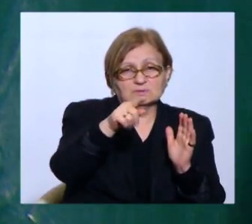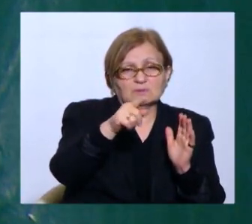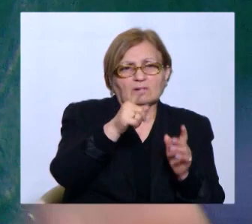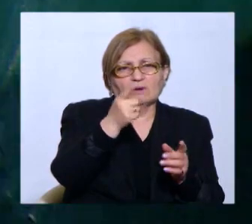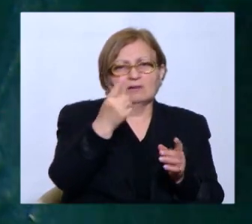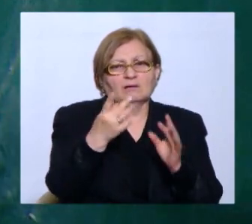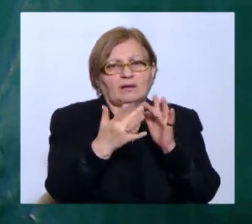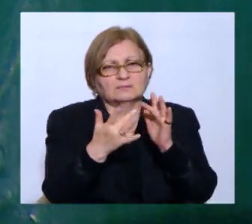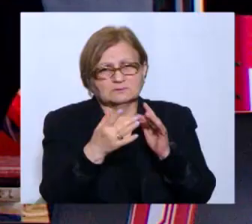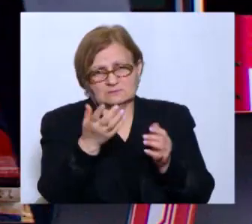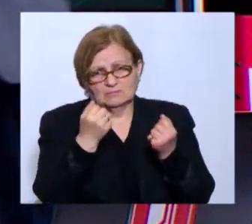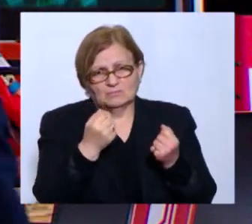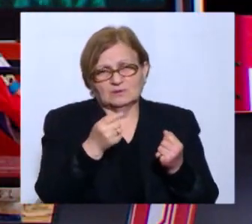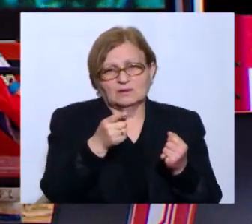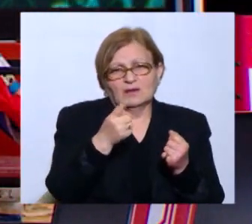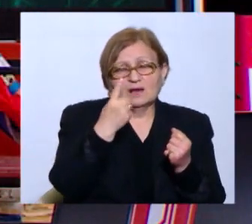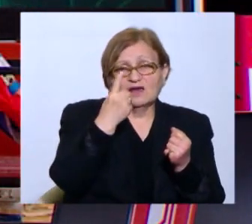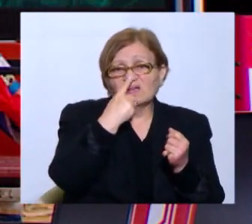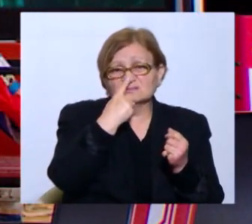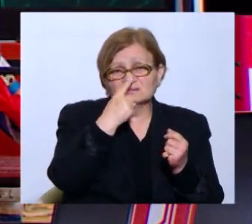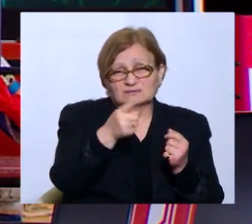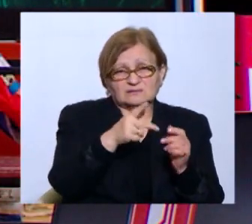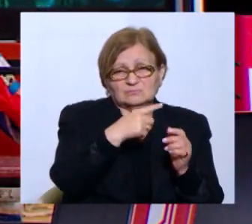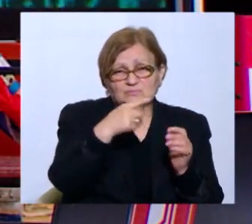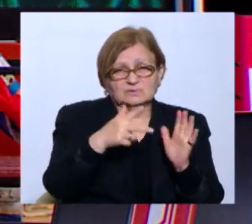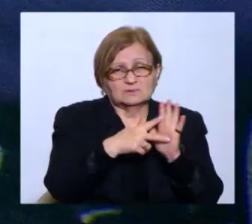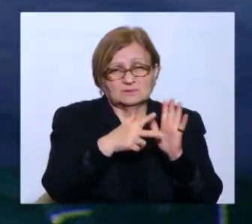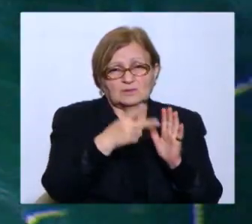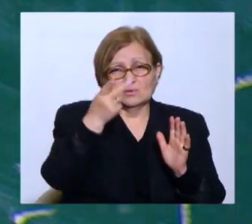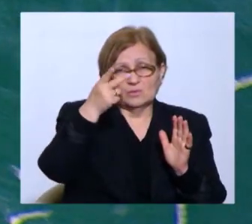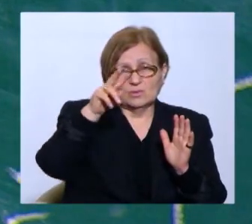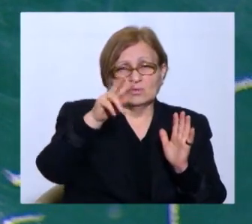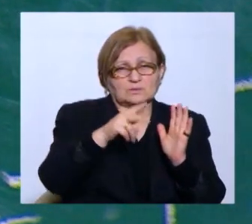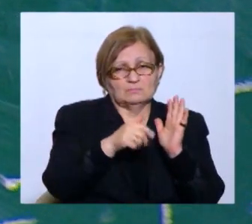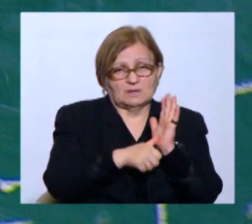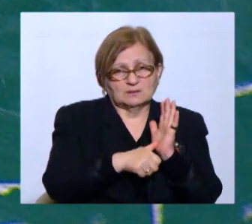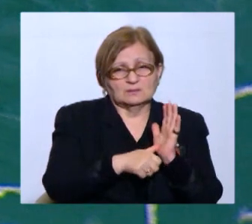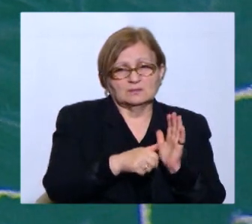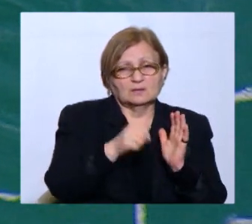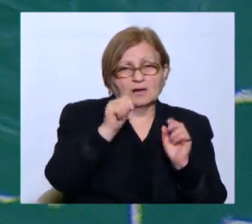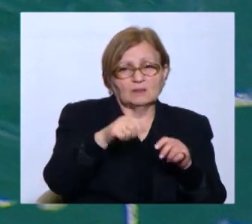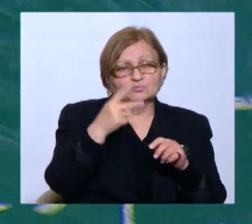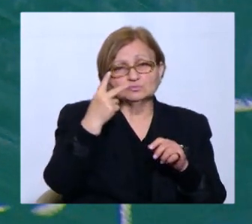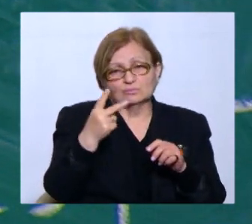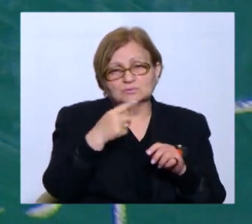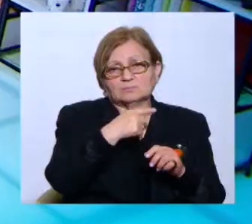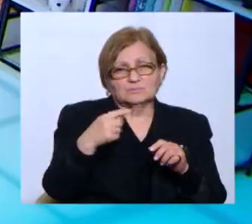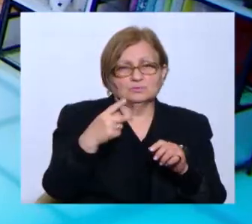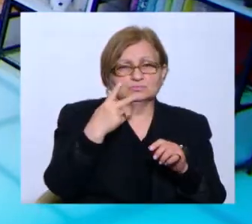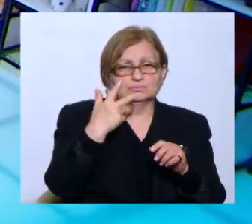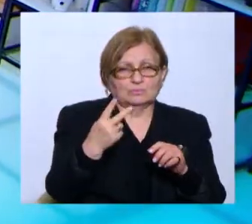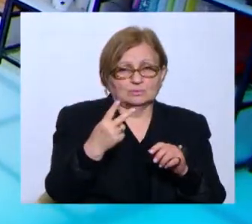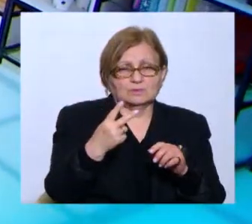გამოდის -8. ეს იგი რა გამოვიდა? ერთი და იგივე რიცხვი, -8 ხარისხად 2 მე-6-ები, გამოდის 2-ის და -2-ის. რადგან არ არის